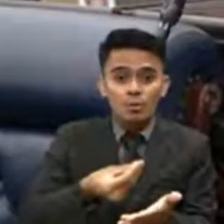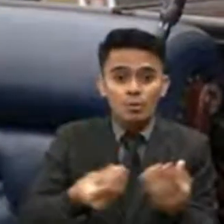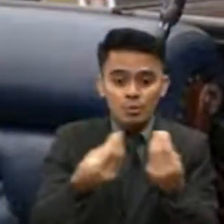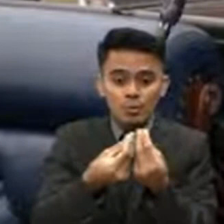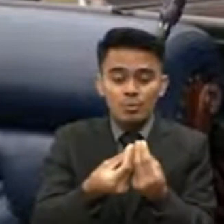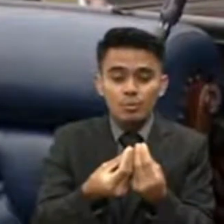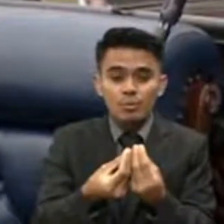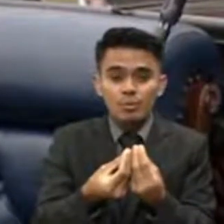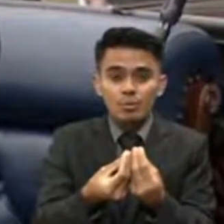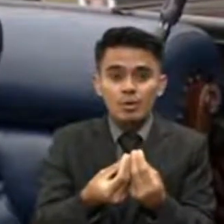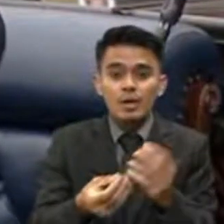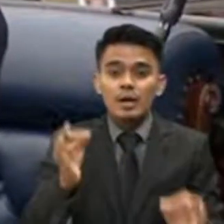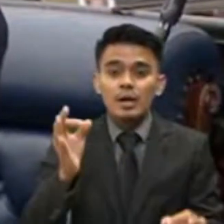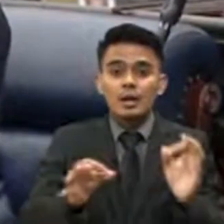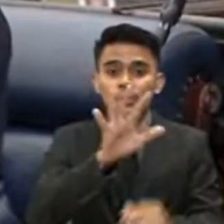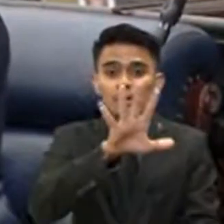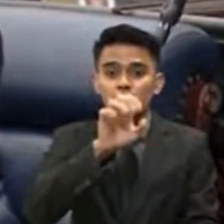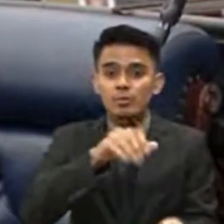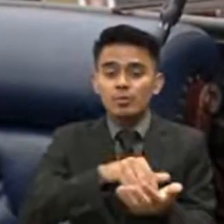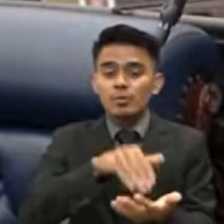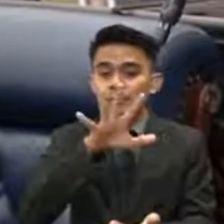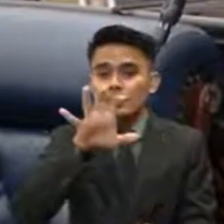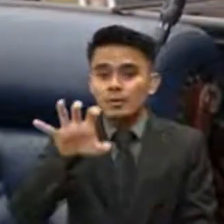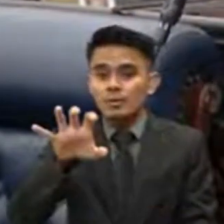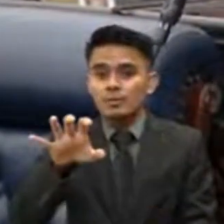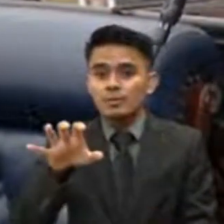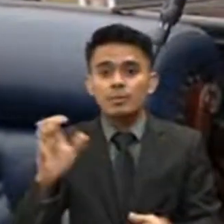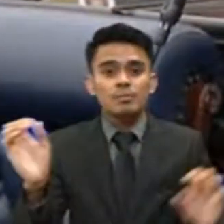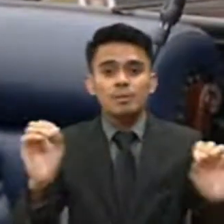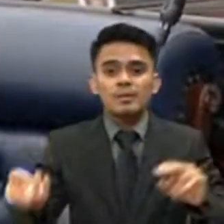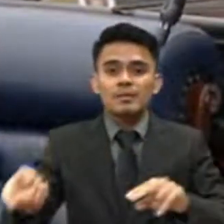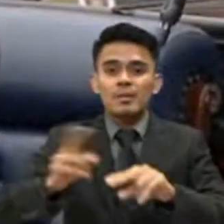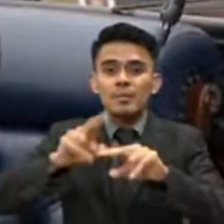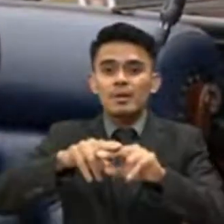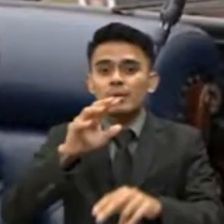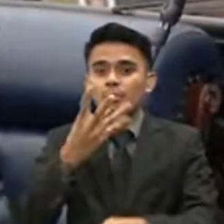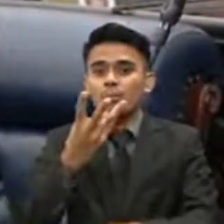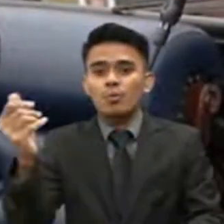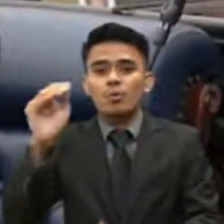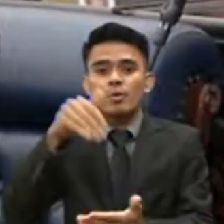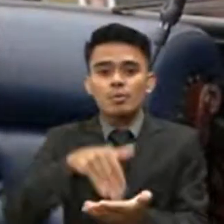5500 dia tak akan anjak sampai puluhan ribu